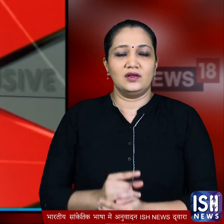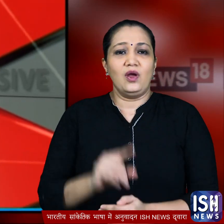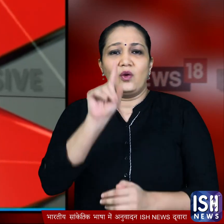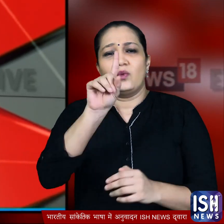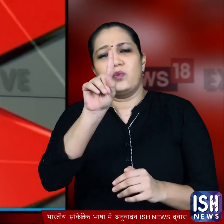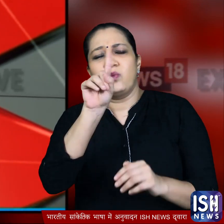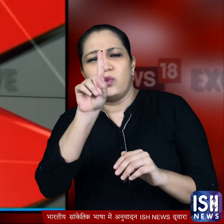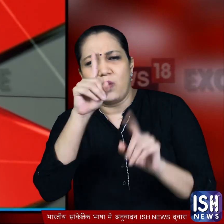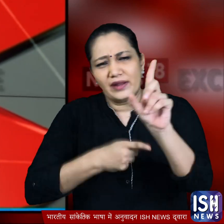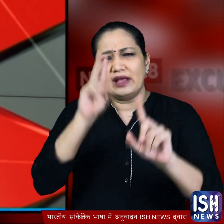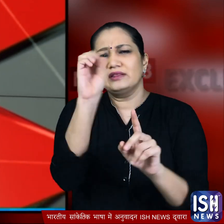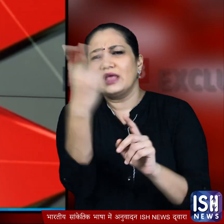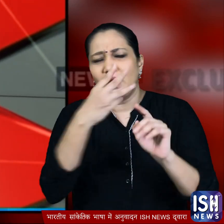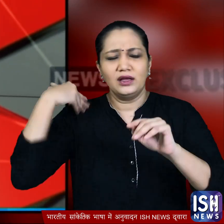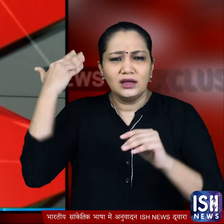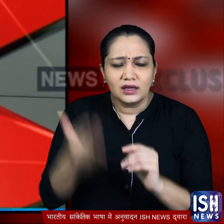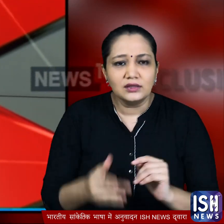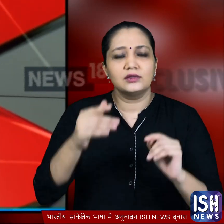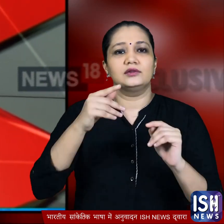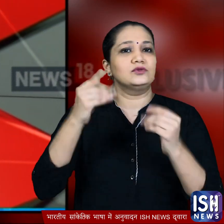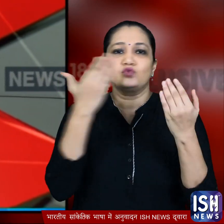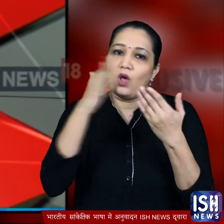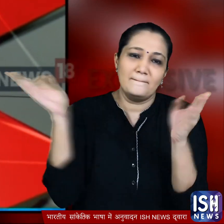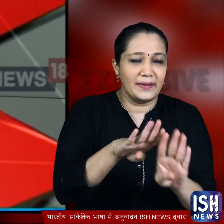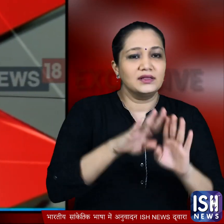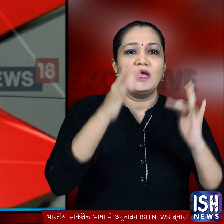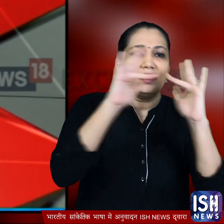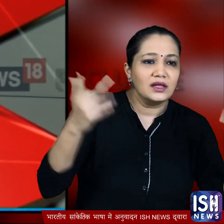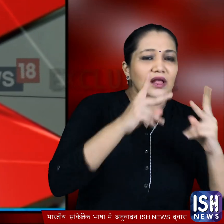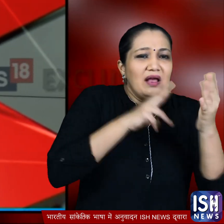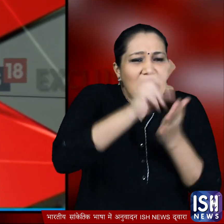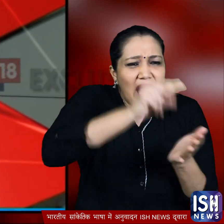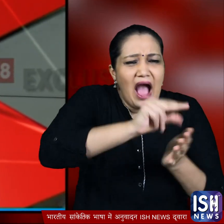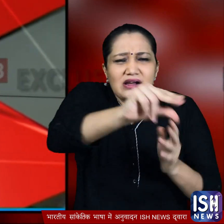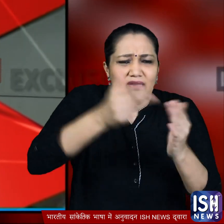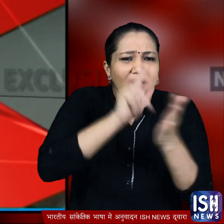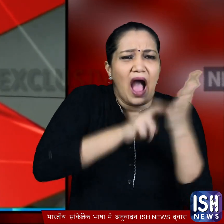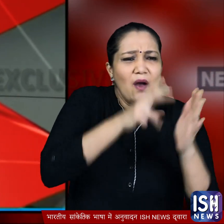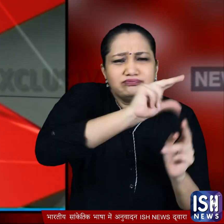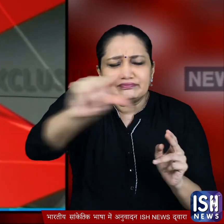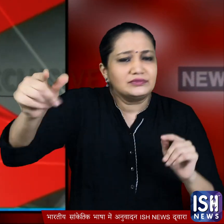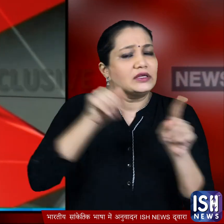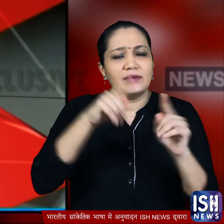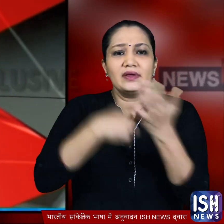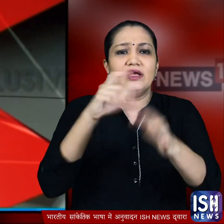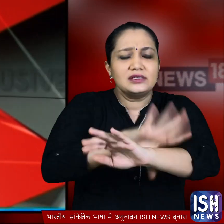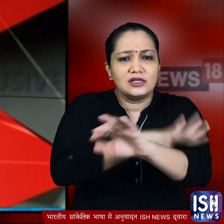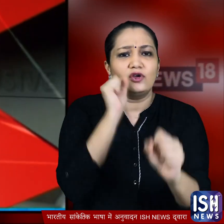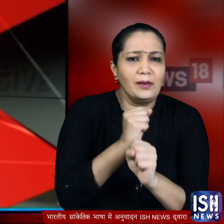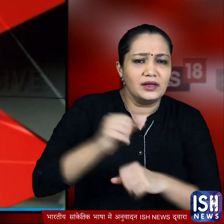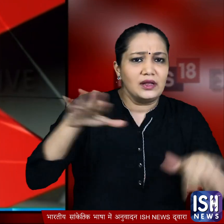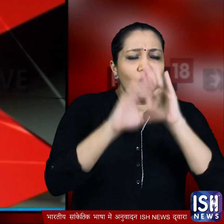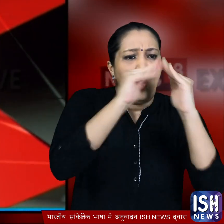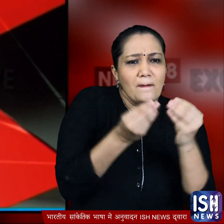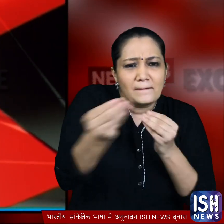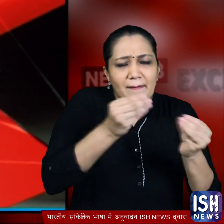1.25 साल से स्कूल बंद हैं और बच्चों की पढ़ाई मोबाइल नेटवर्क के भरोसे है जो दूर दराज के गांवों में अक्सर गायब ही रहता है। लिहाजा राजस्थान सरकार ने बच्चों के